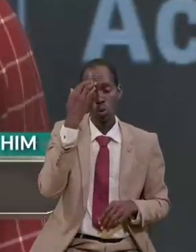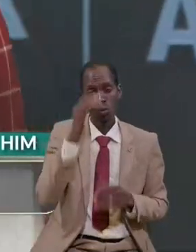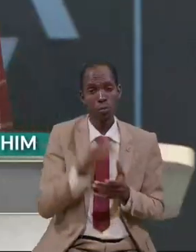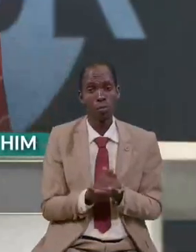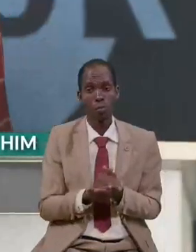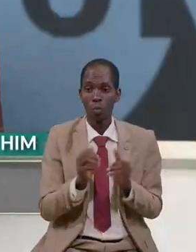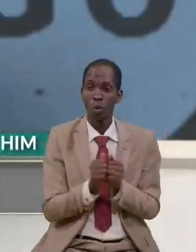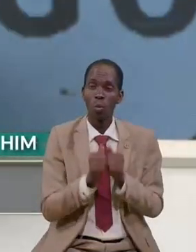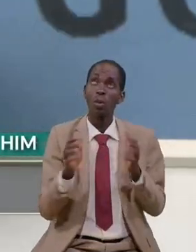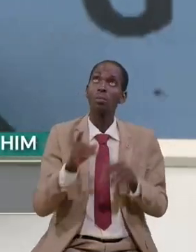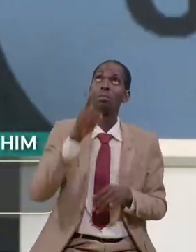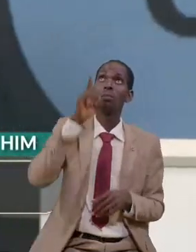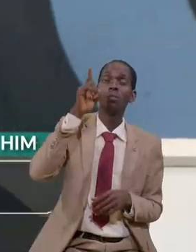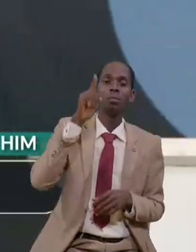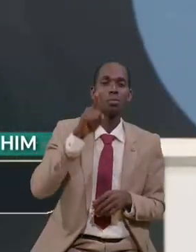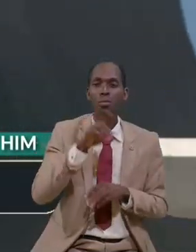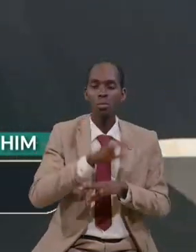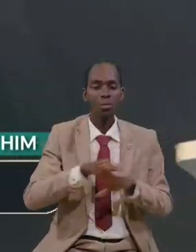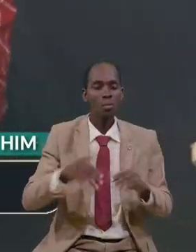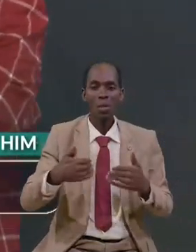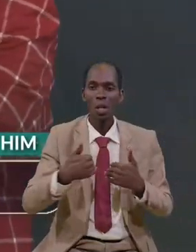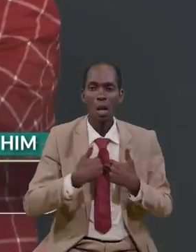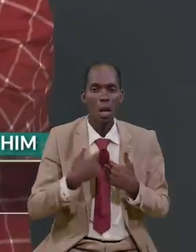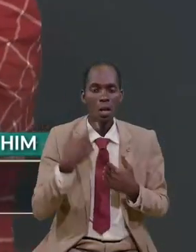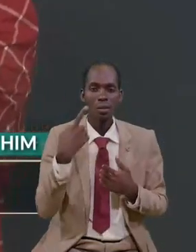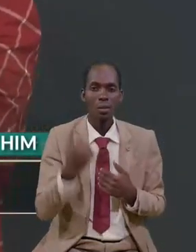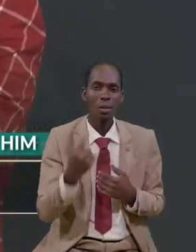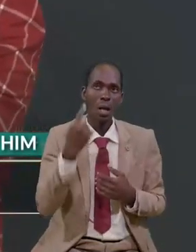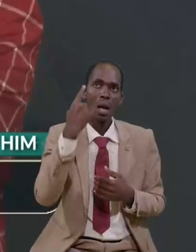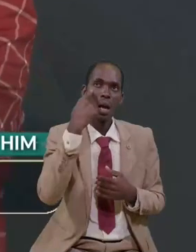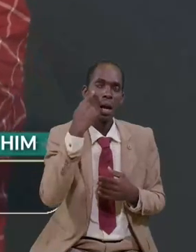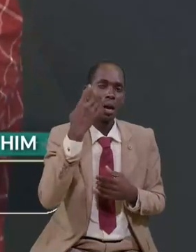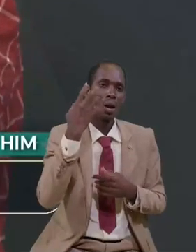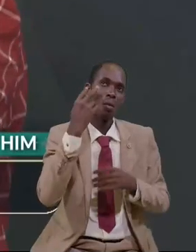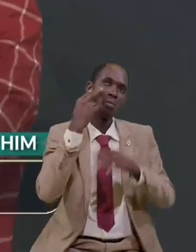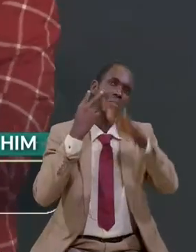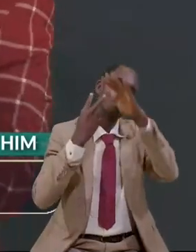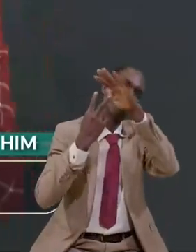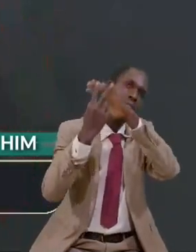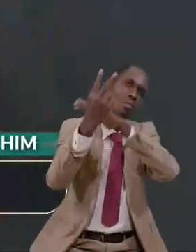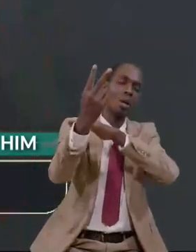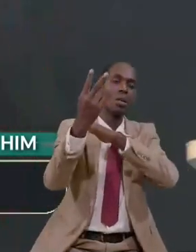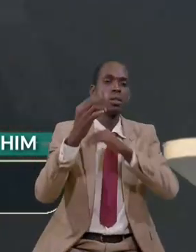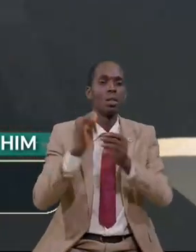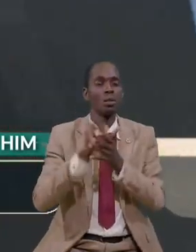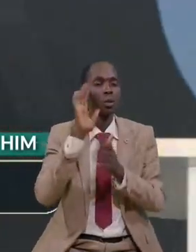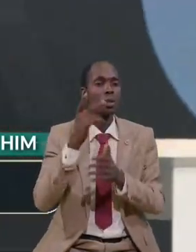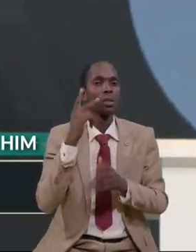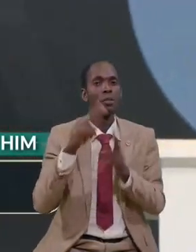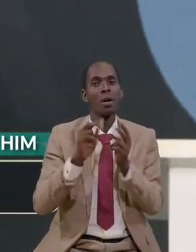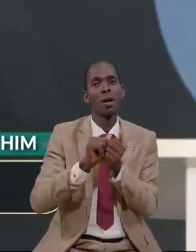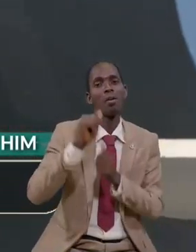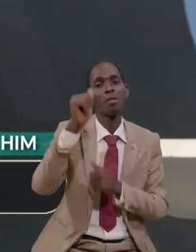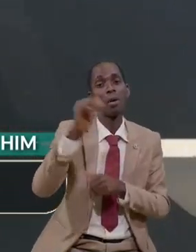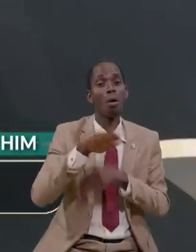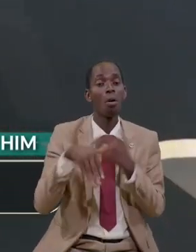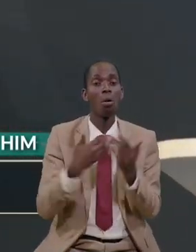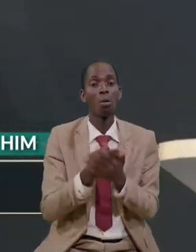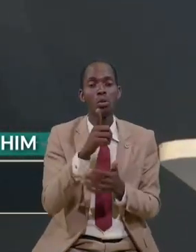lui, vous n'avez pas les yeux de l'aigle pour voir très loin. Tout ce que vous